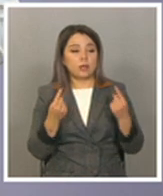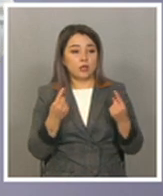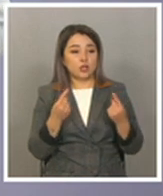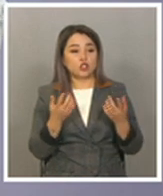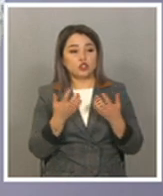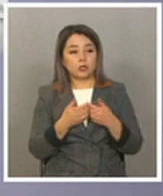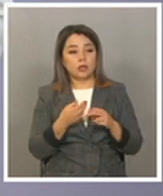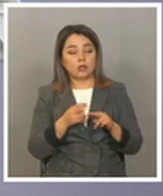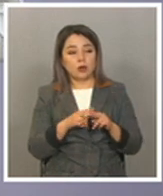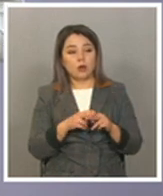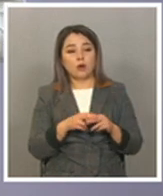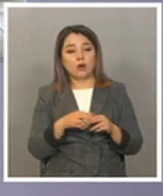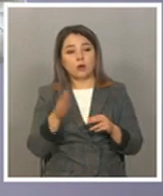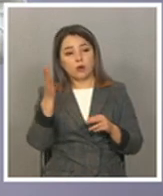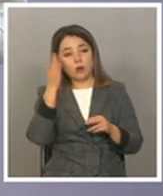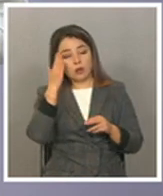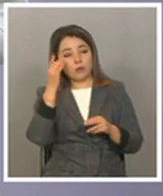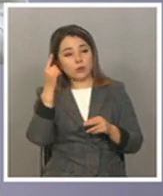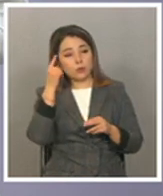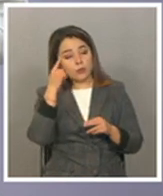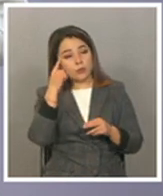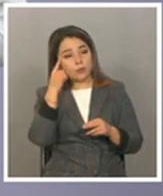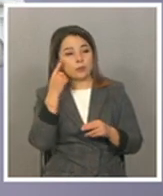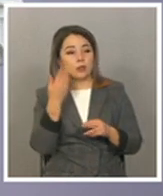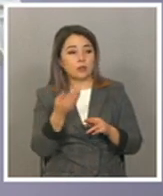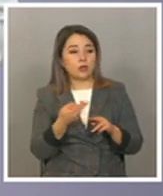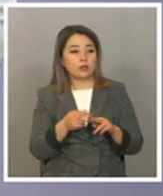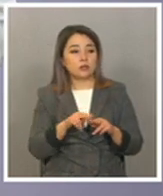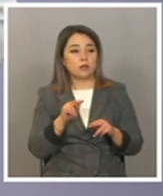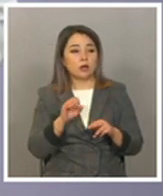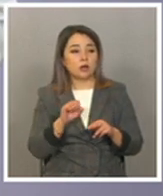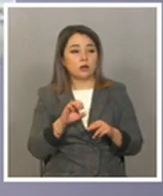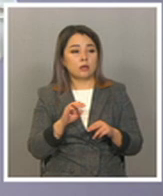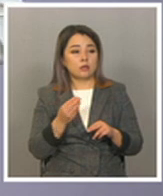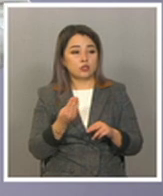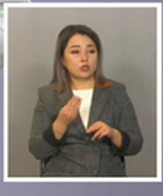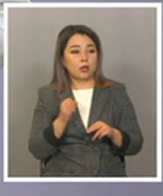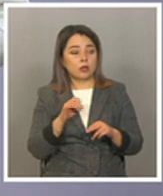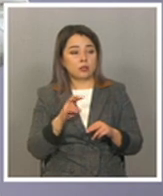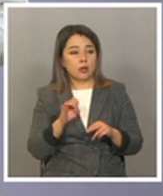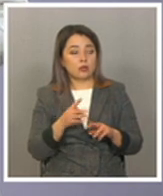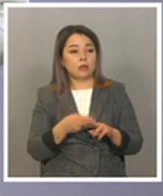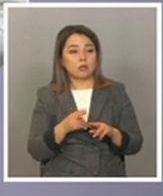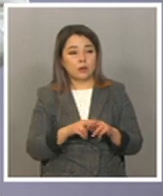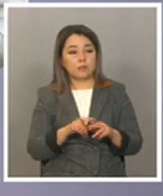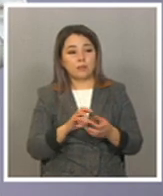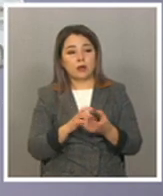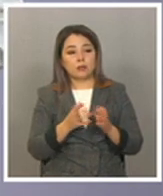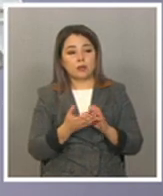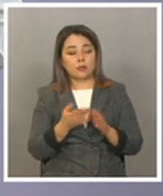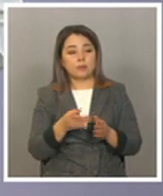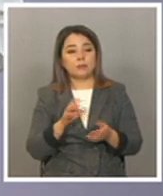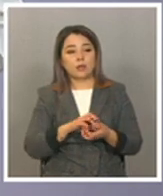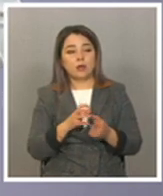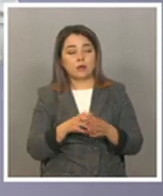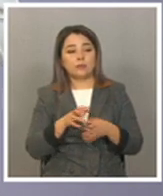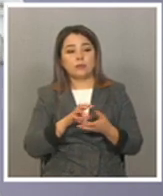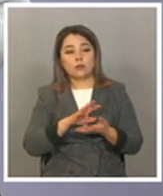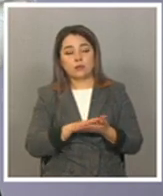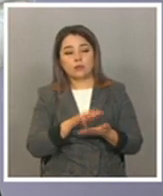считалась головою и умом. Ташчайнар – переламывающий камни, камнедробитель,